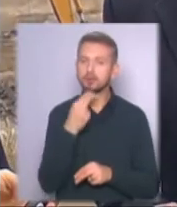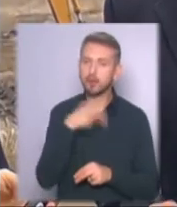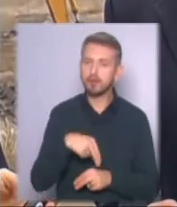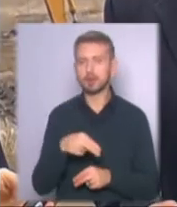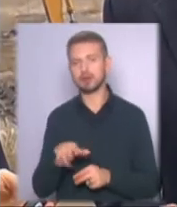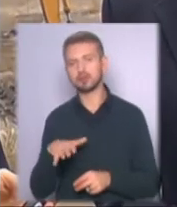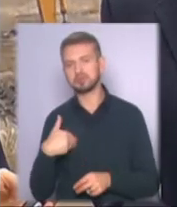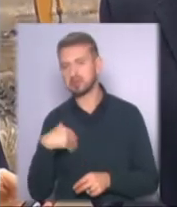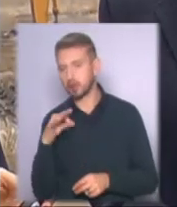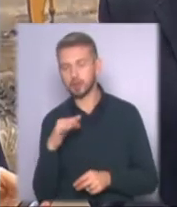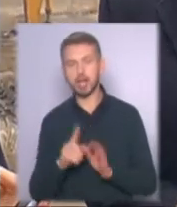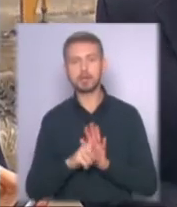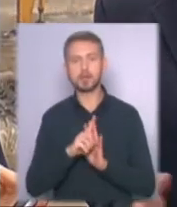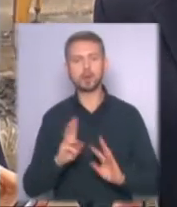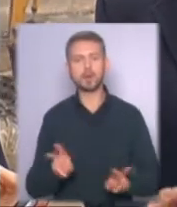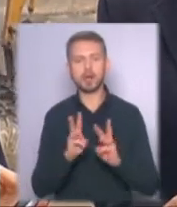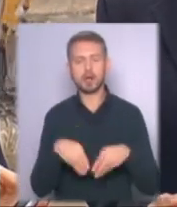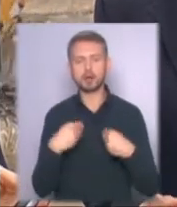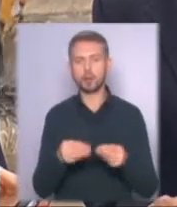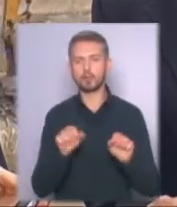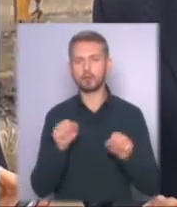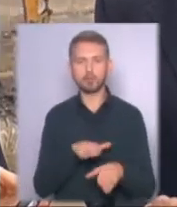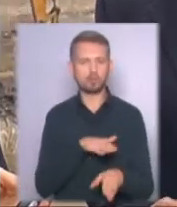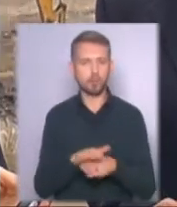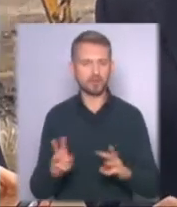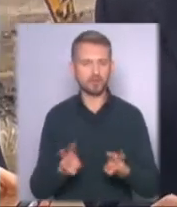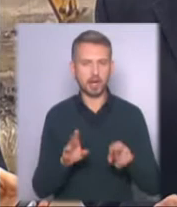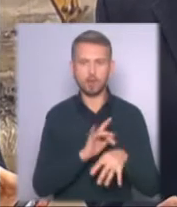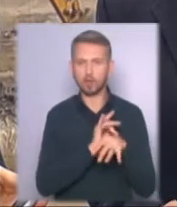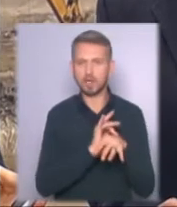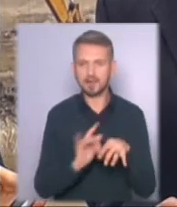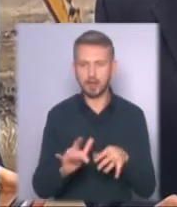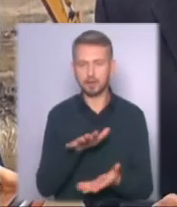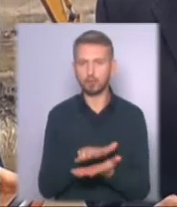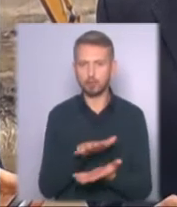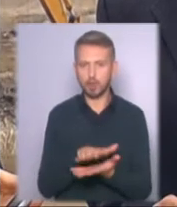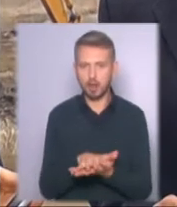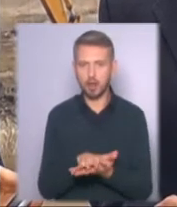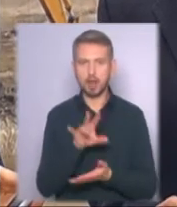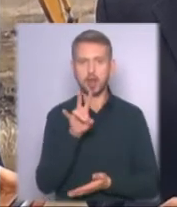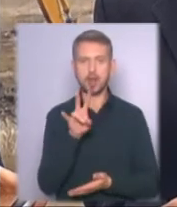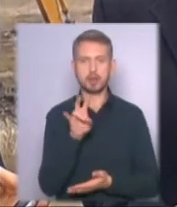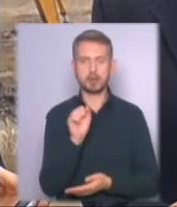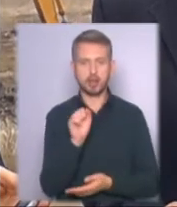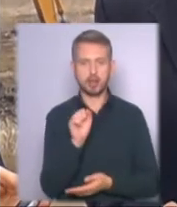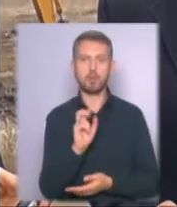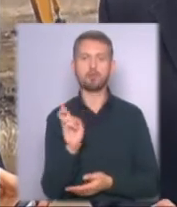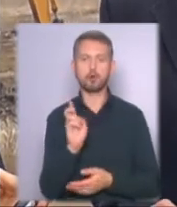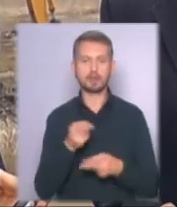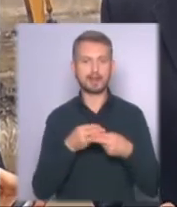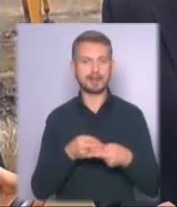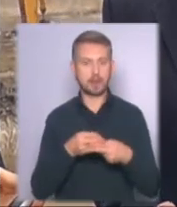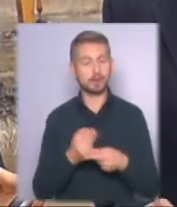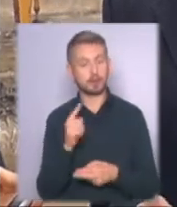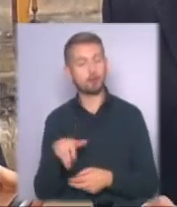Температура сгорания дает возможность практически полного сгорания, утилизации мула на Бортнической станции, с